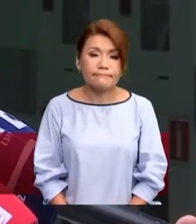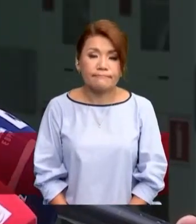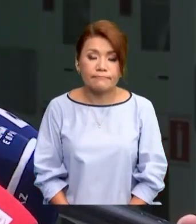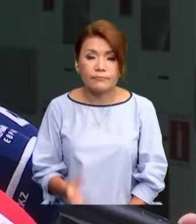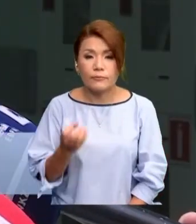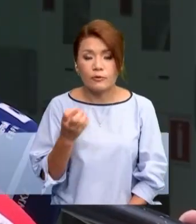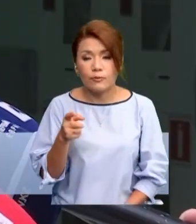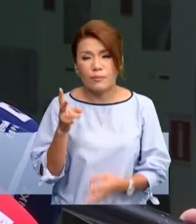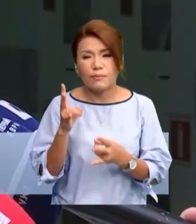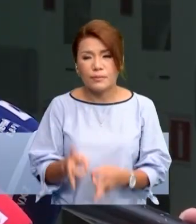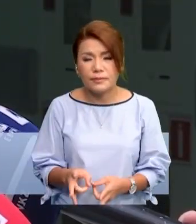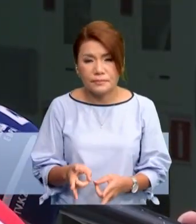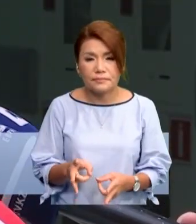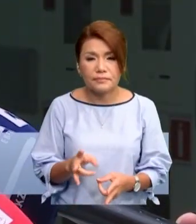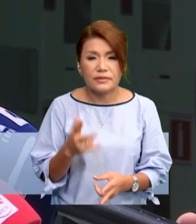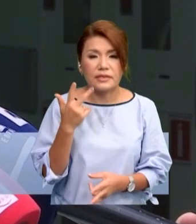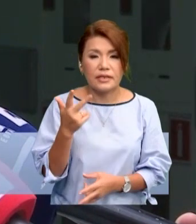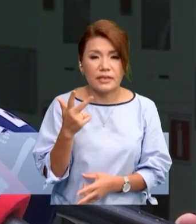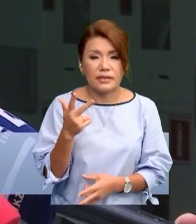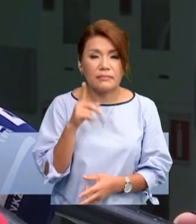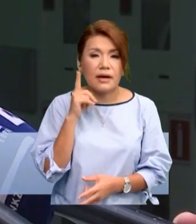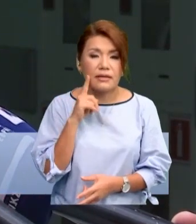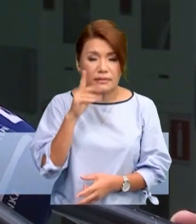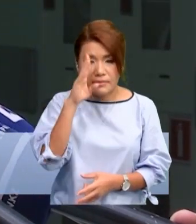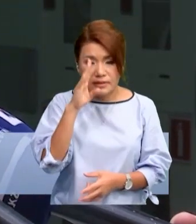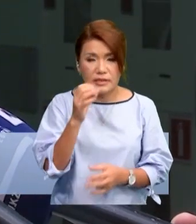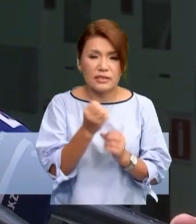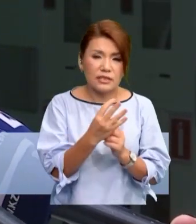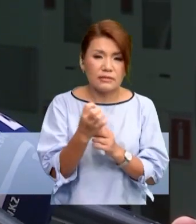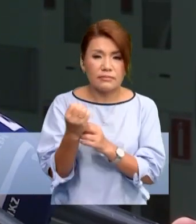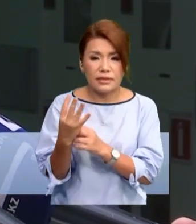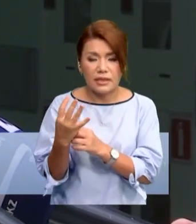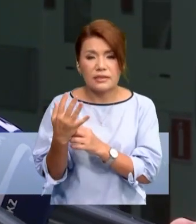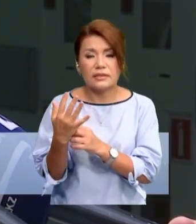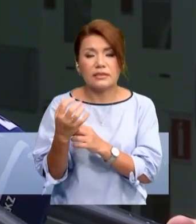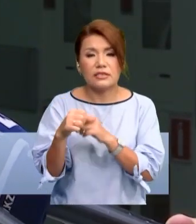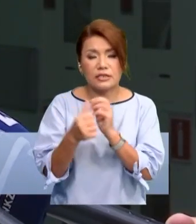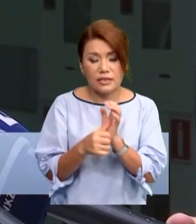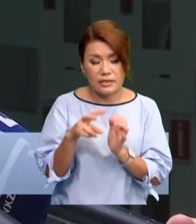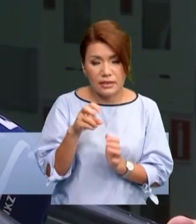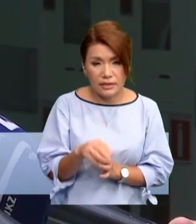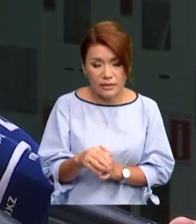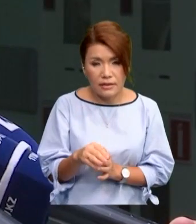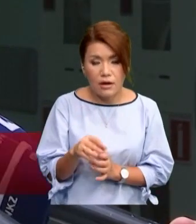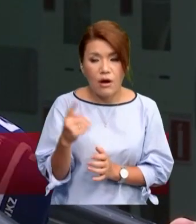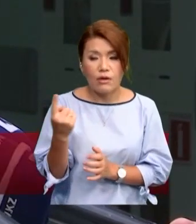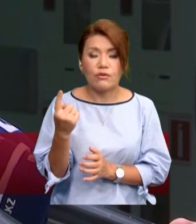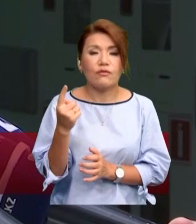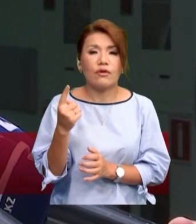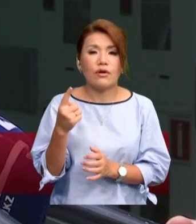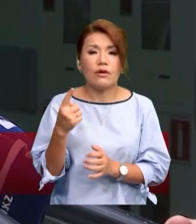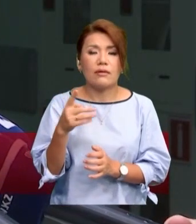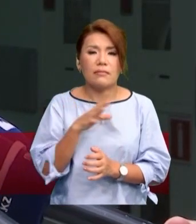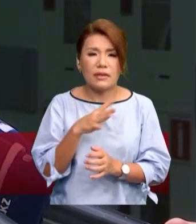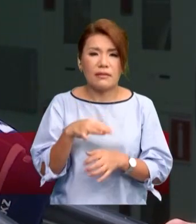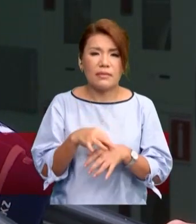Также у нас пострадали трое подростков в возрасте 14-15-16 лет. У одного там ушиб